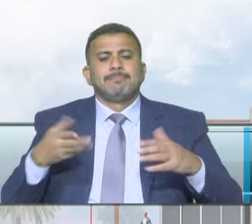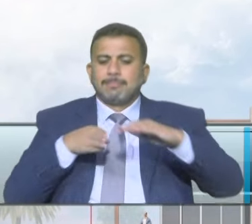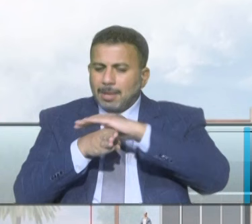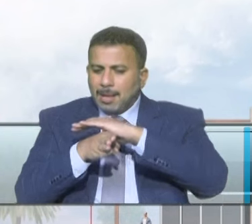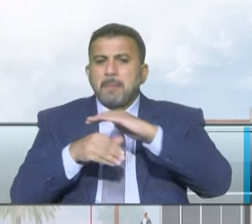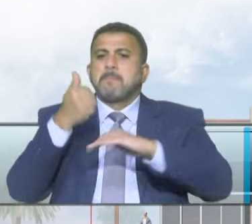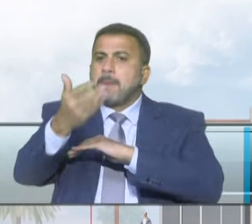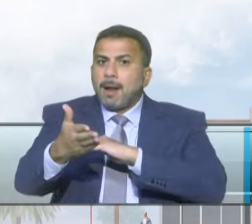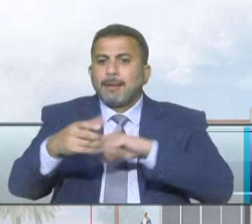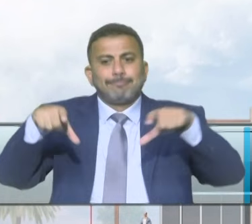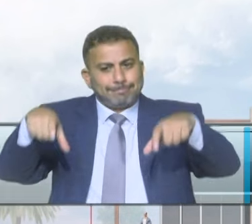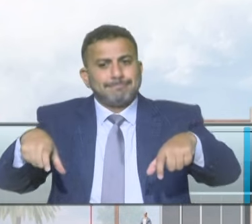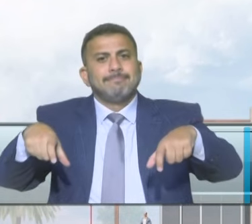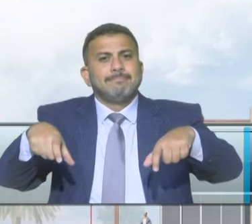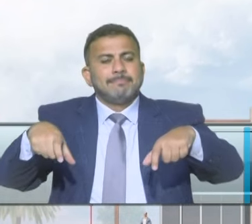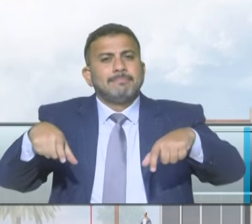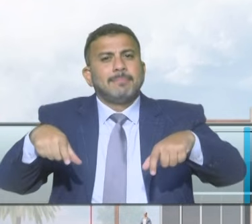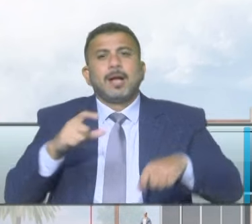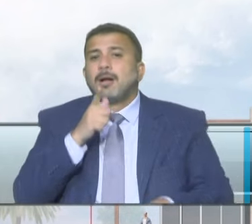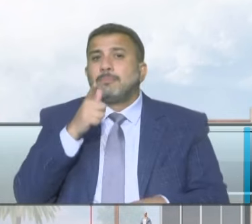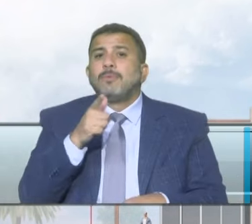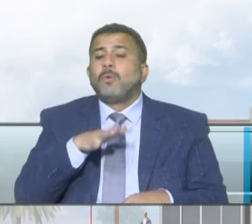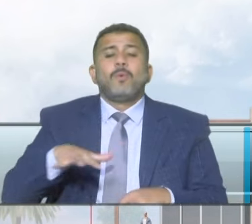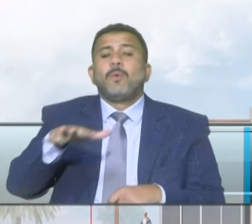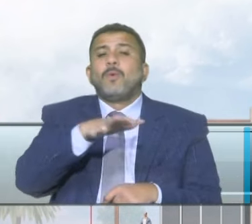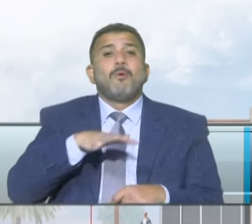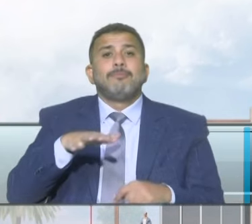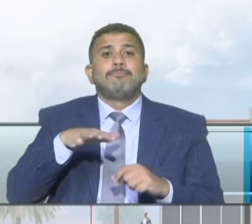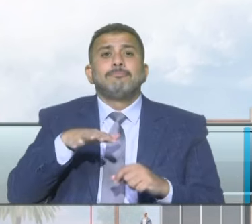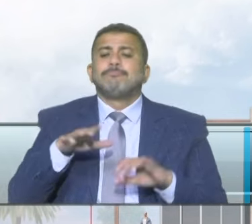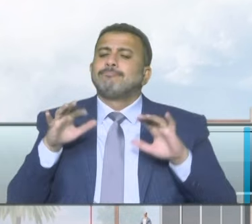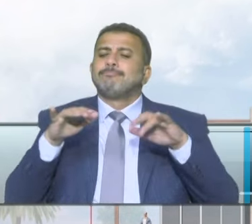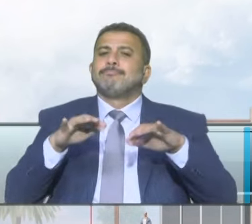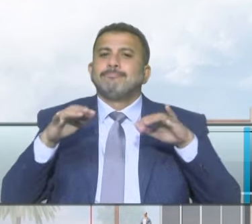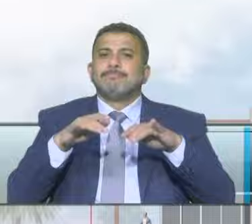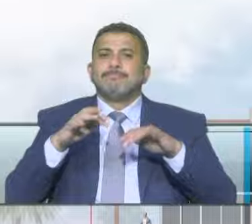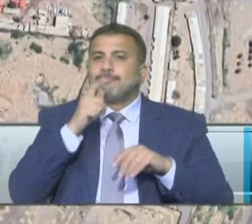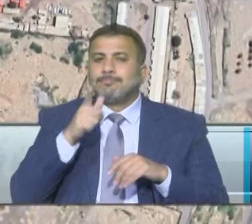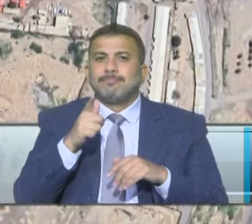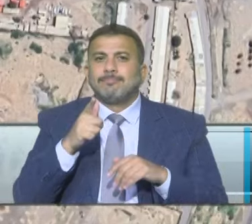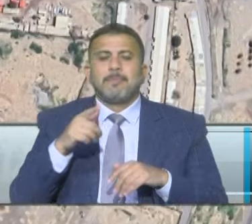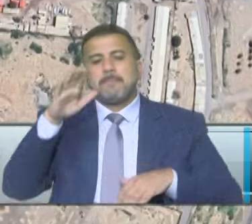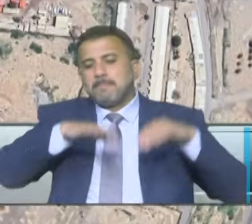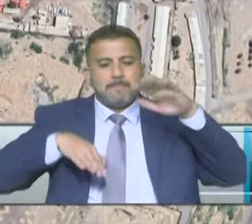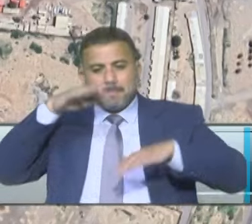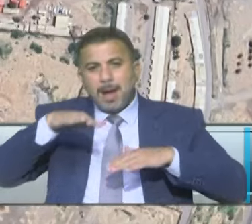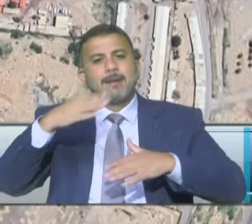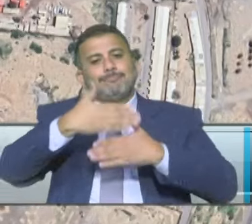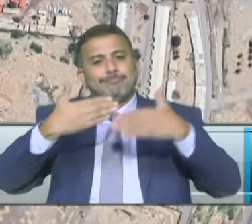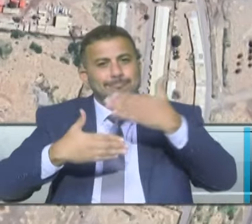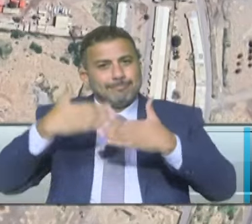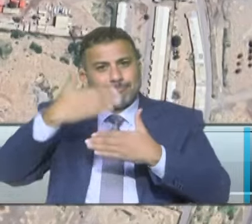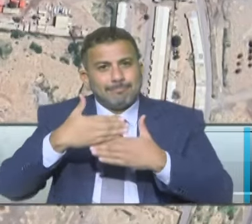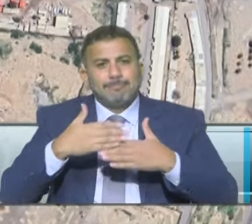داخليه او خارجيه فبتكون مرتادين هذا المرفق سواء الشاطئ او المبنى